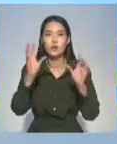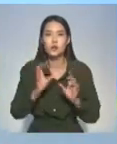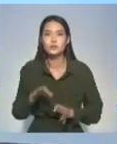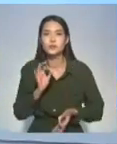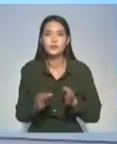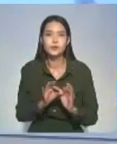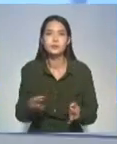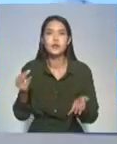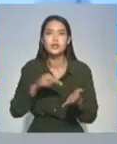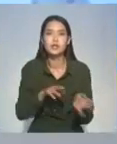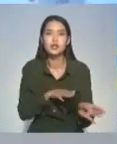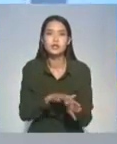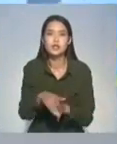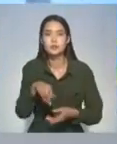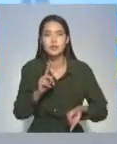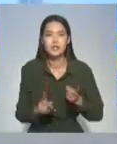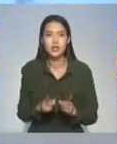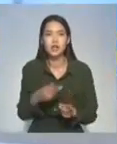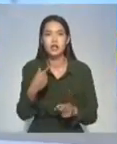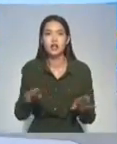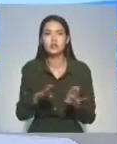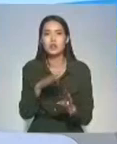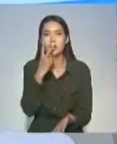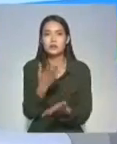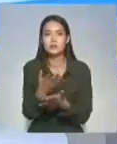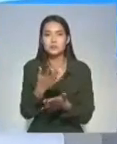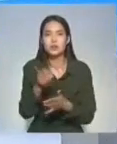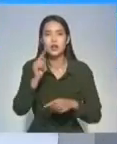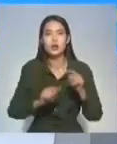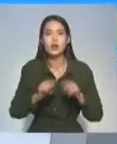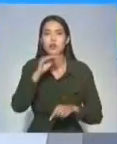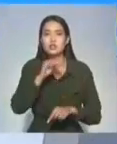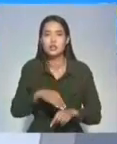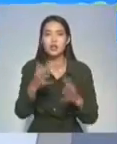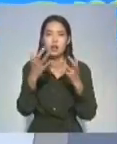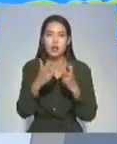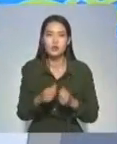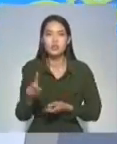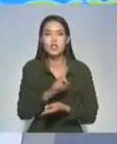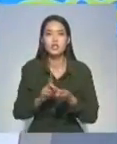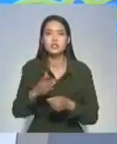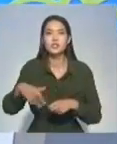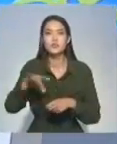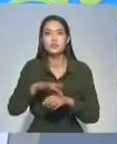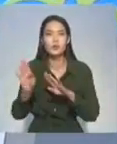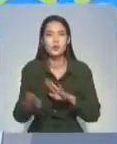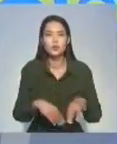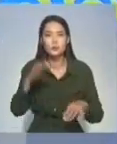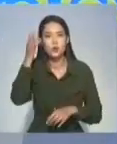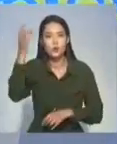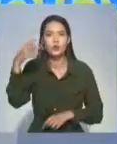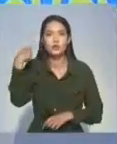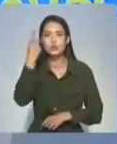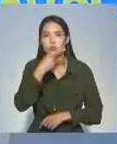Конституционные нормы стали наполняться реальным содержанием. Такое мнение выражают отечественные эксперты, анализируя изменения в стране спустя ровно год